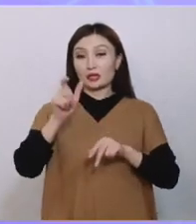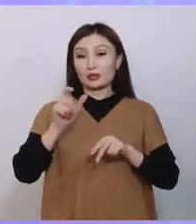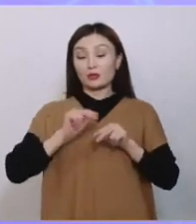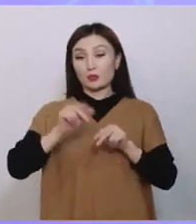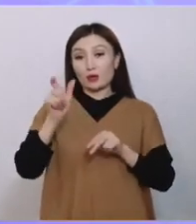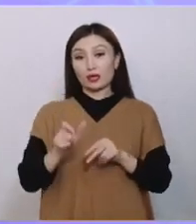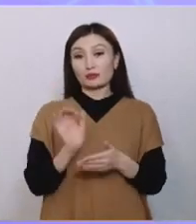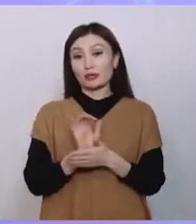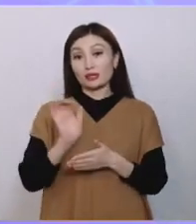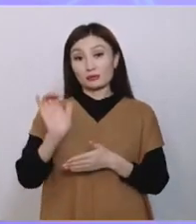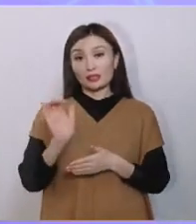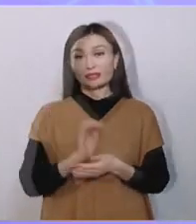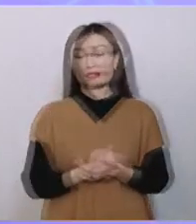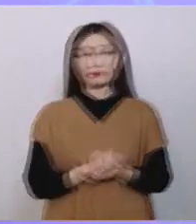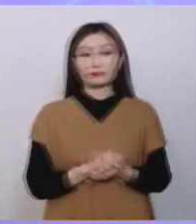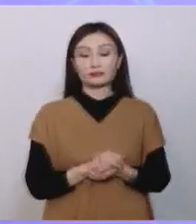жібергіле.